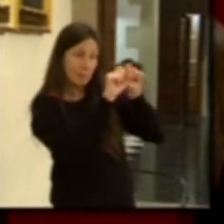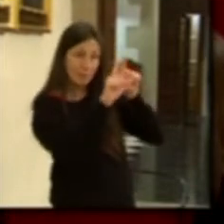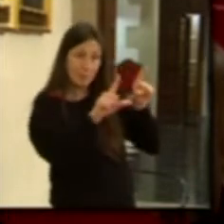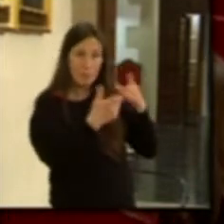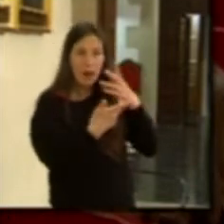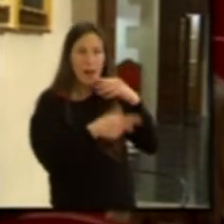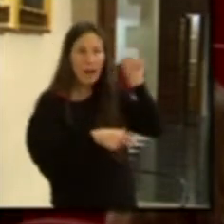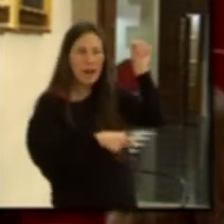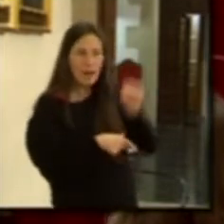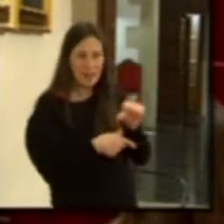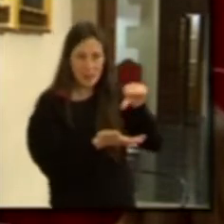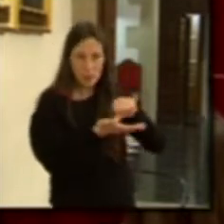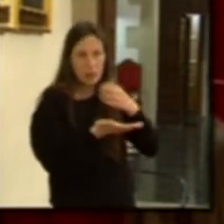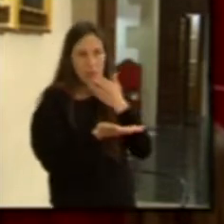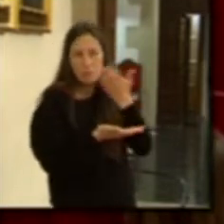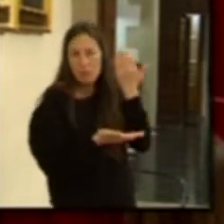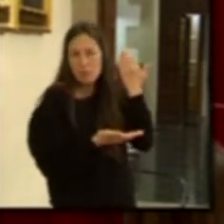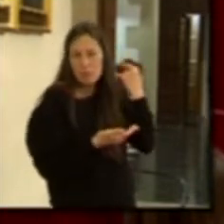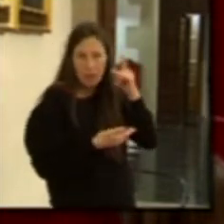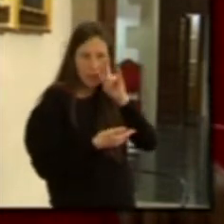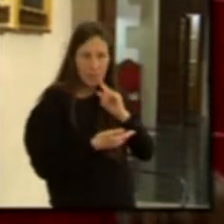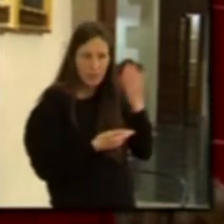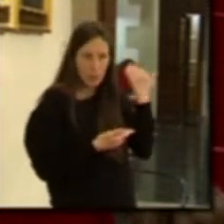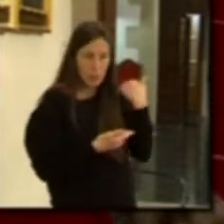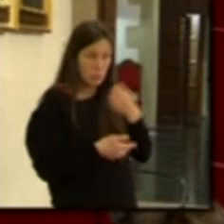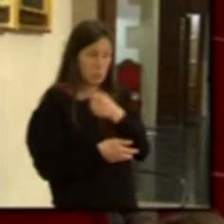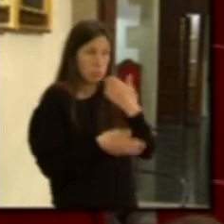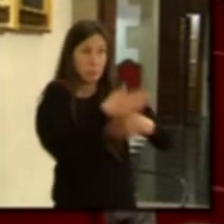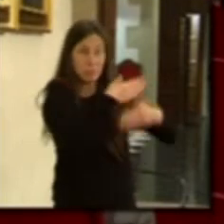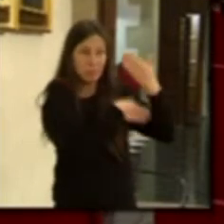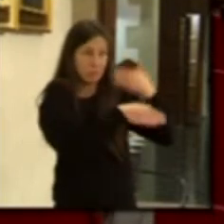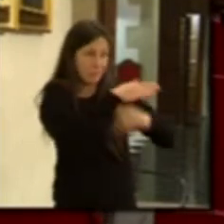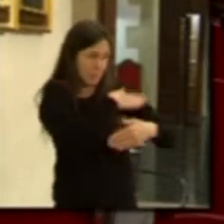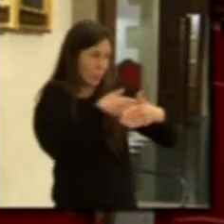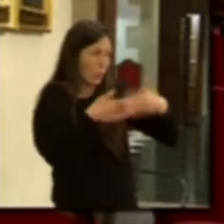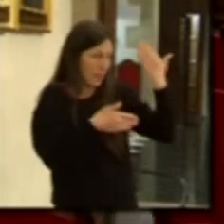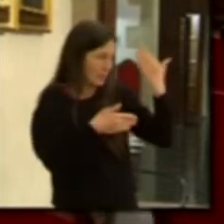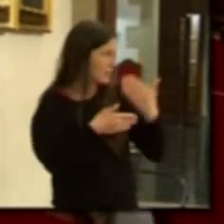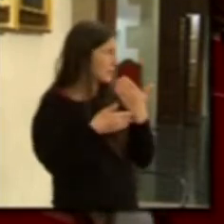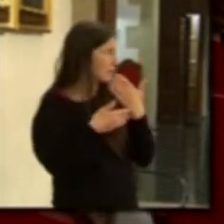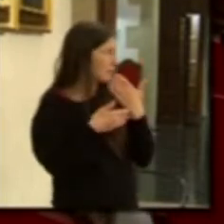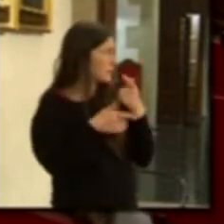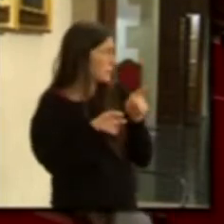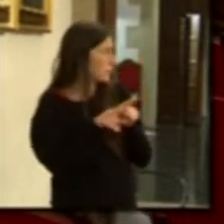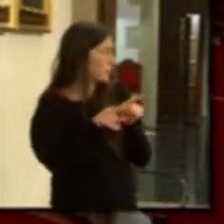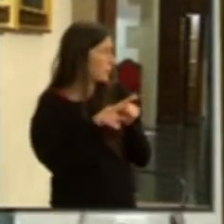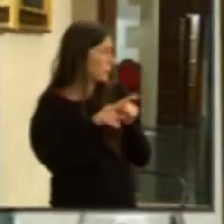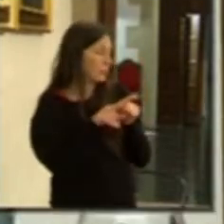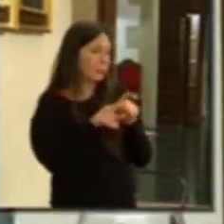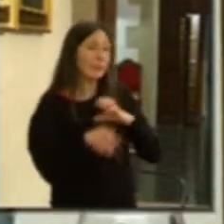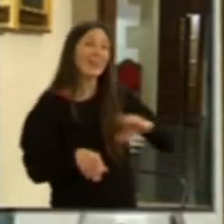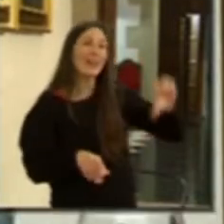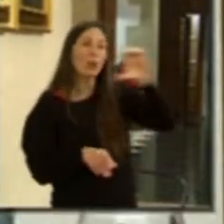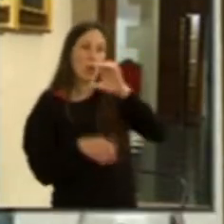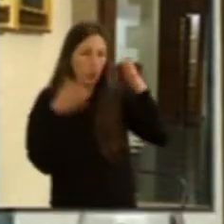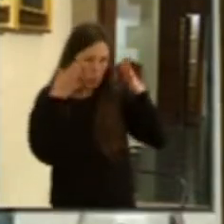venim. Podríem anar molt endarrere, perquè les primeres civilitzacions, com us deia, ja tenien ciutats, però jo he pensat que anirem endarrere a Europa. I